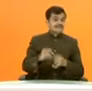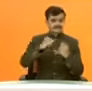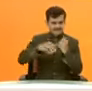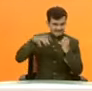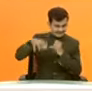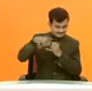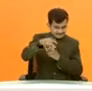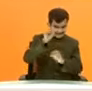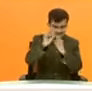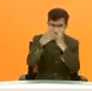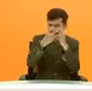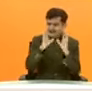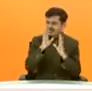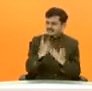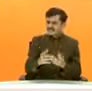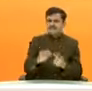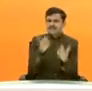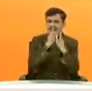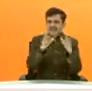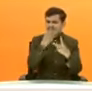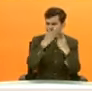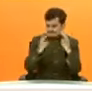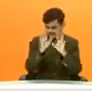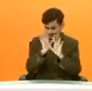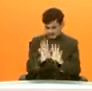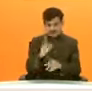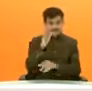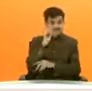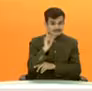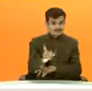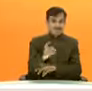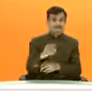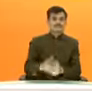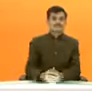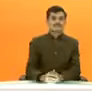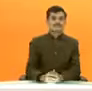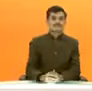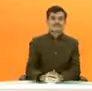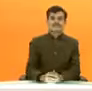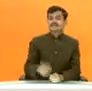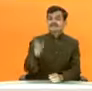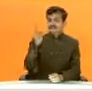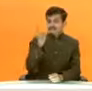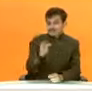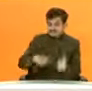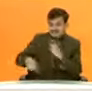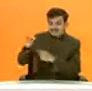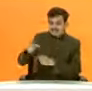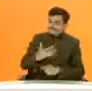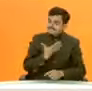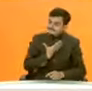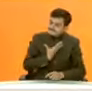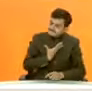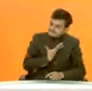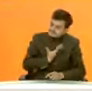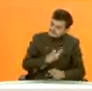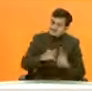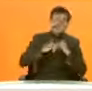हो, वो कोई भी भाषा बोलता हो, लेकिन वो उन लोगों के दर्द को महसूस कर रहा